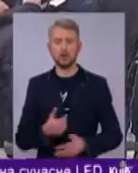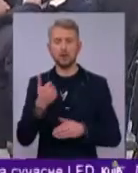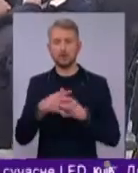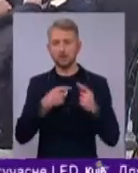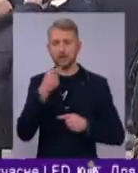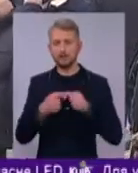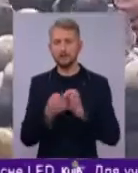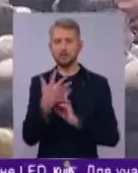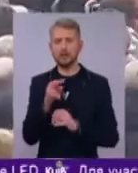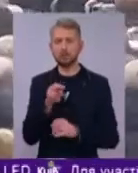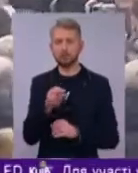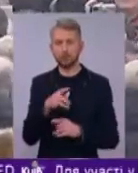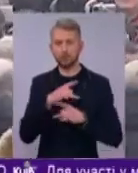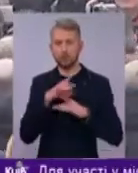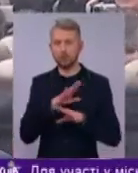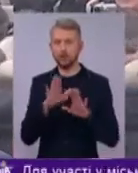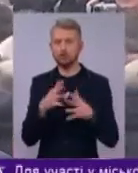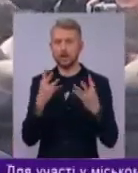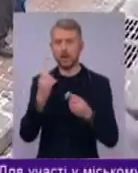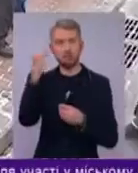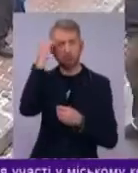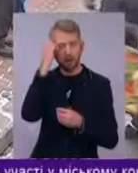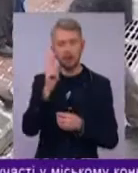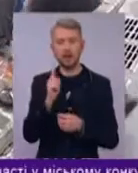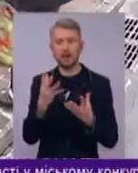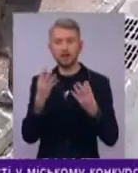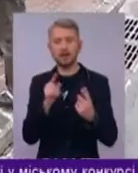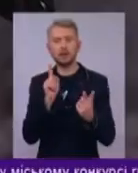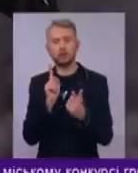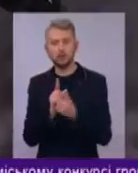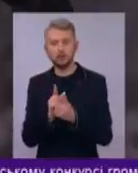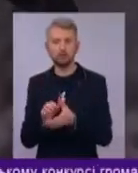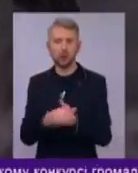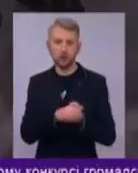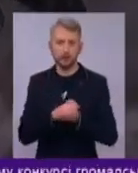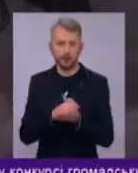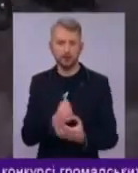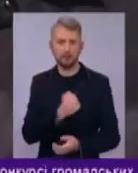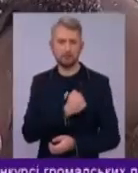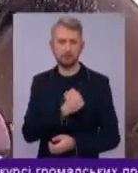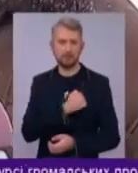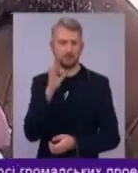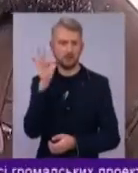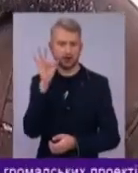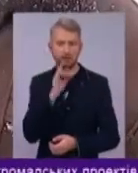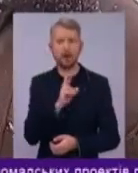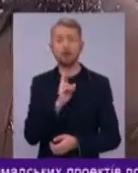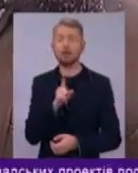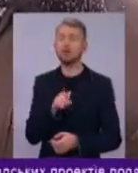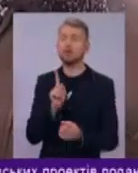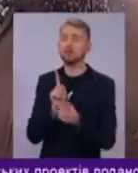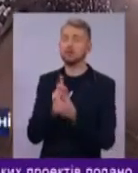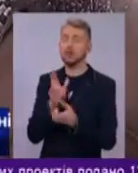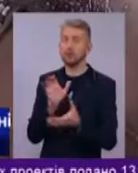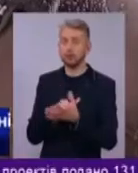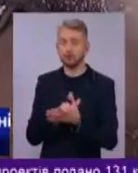Традиційно 15 лютого святкують не лише День пам'яті, але й День зустрічі та єднання бійців-афганців. А як же ви зустрілися? Як ви познайомилися?